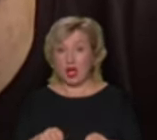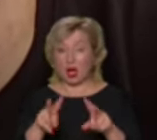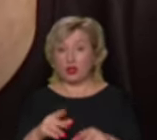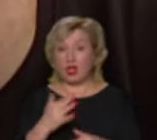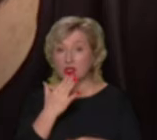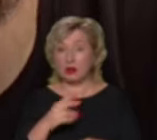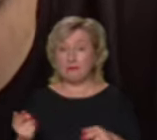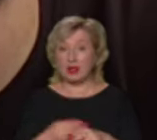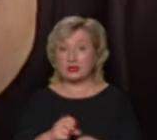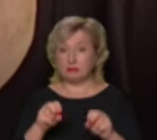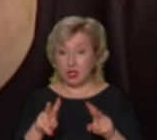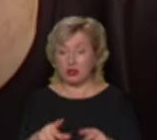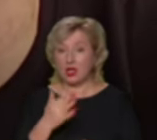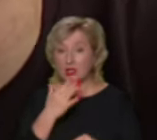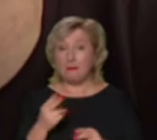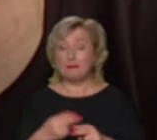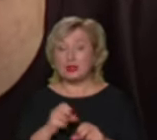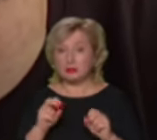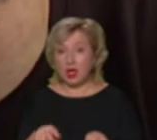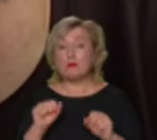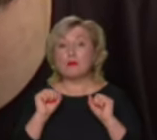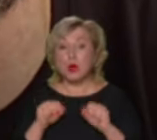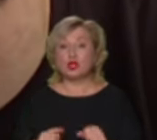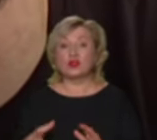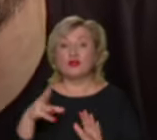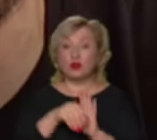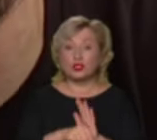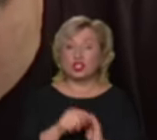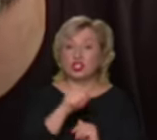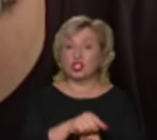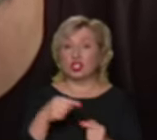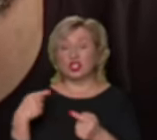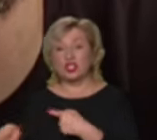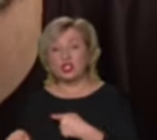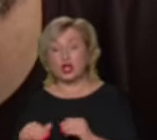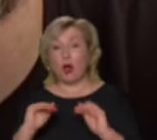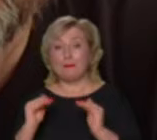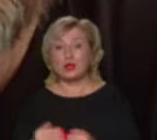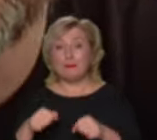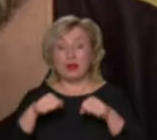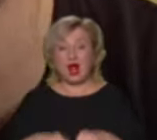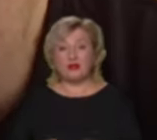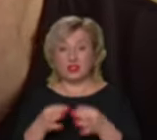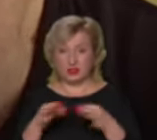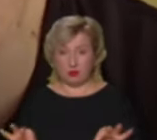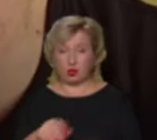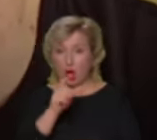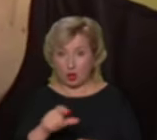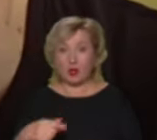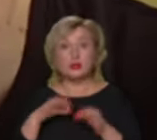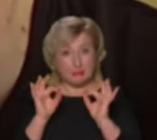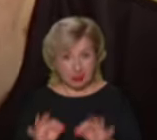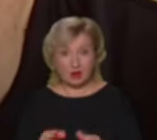безпеки і національної безпеки може вводити ті чи інші обмеження прав і свобод громадян. Це правда. Але я вважаю,